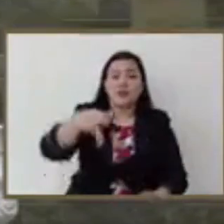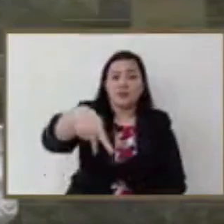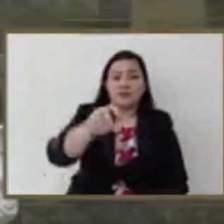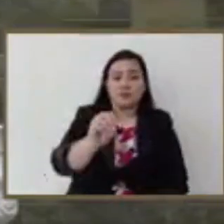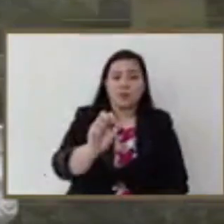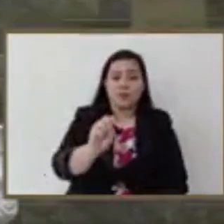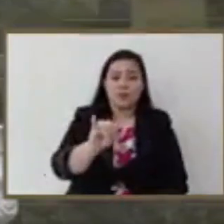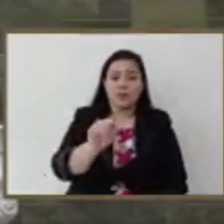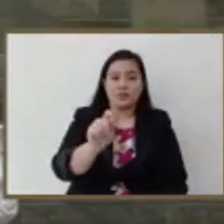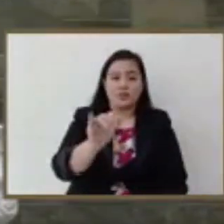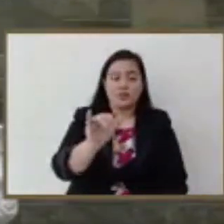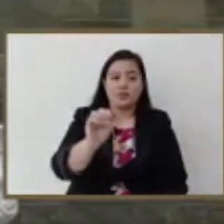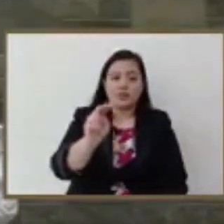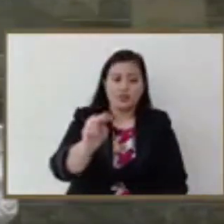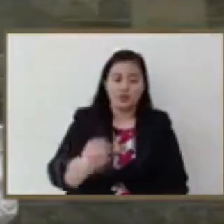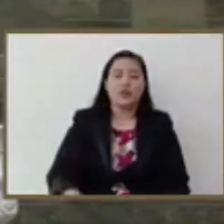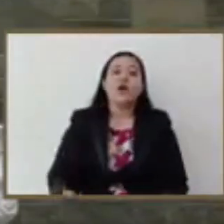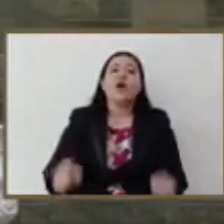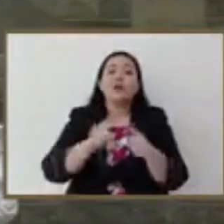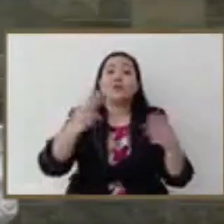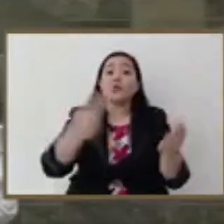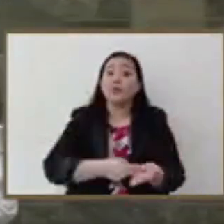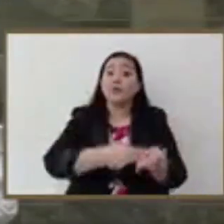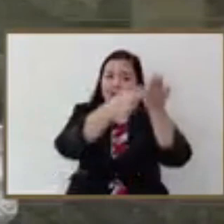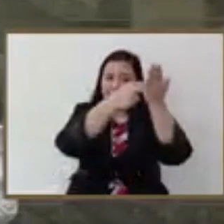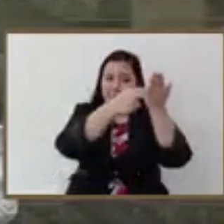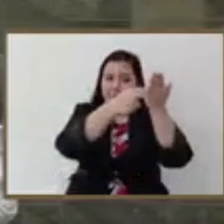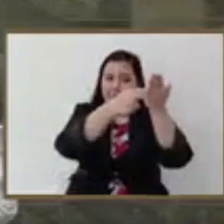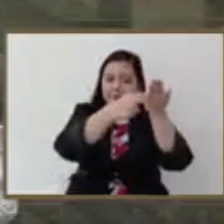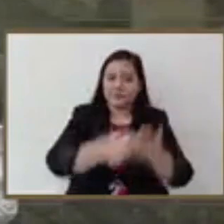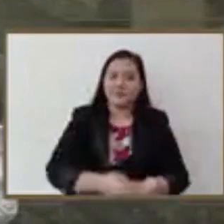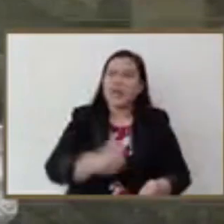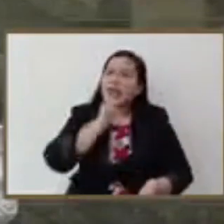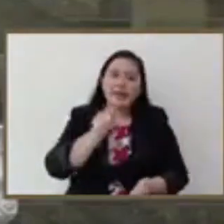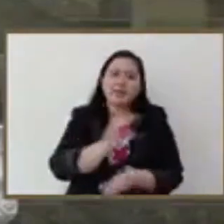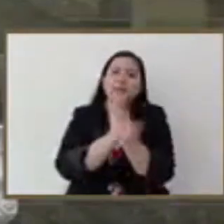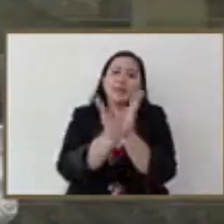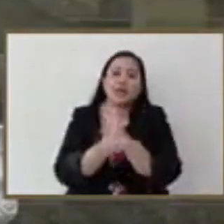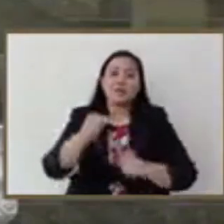mag-minister. To help. That's the reason why you're in the position.